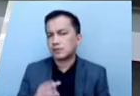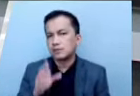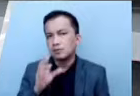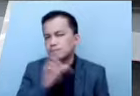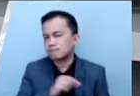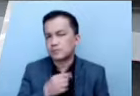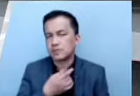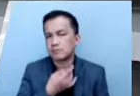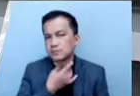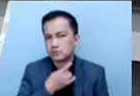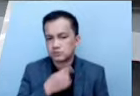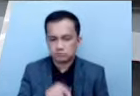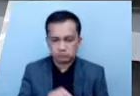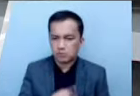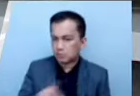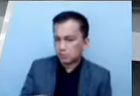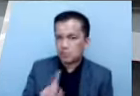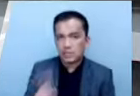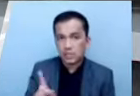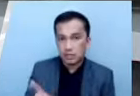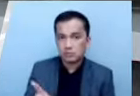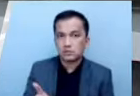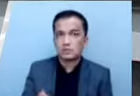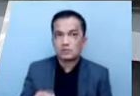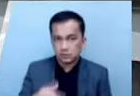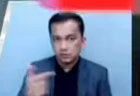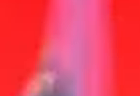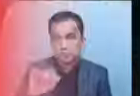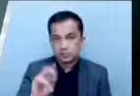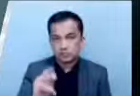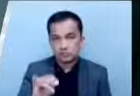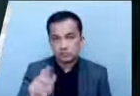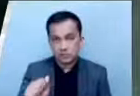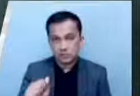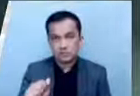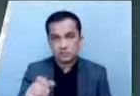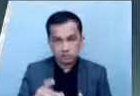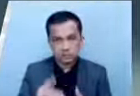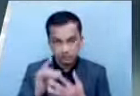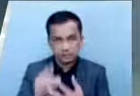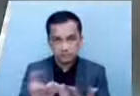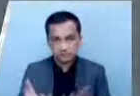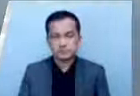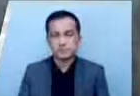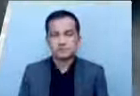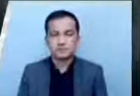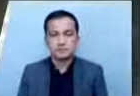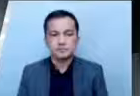pananakot sa kanya, tinutukan ni John Consulta, exclusive.